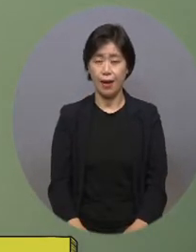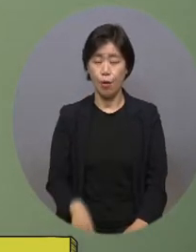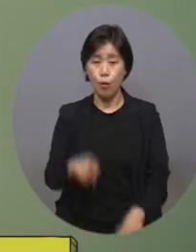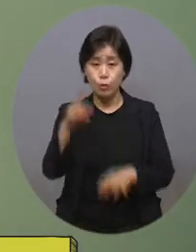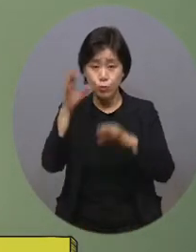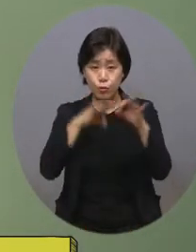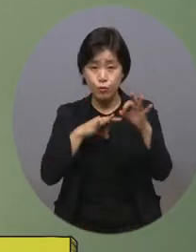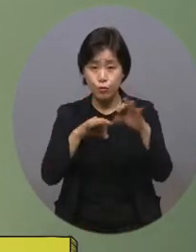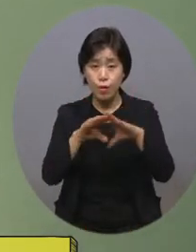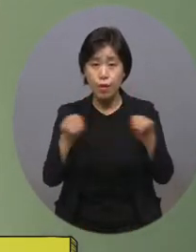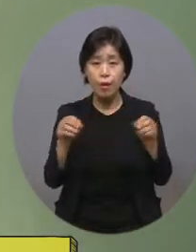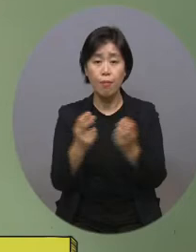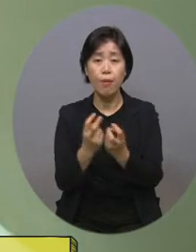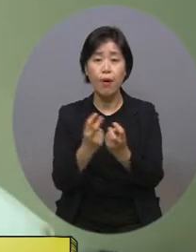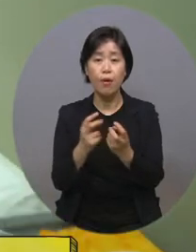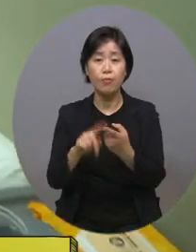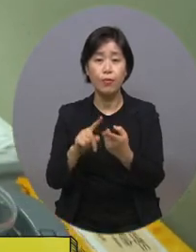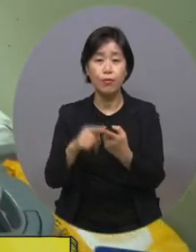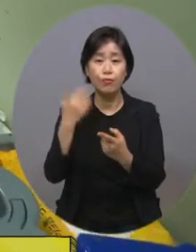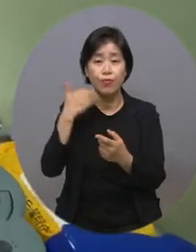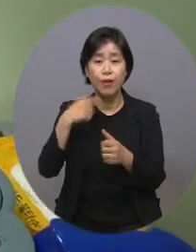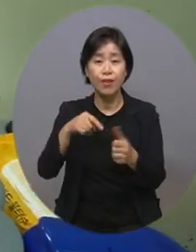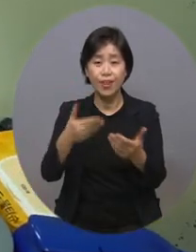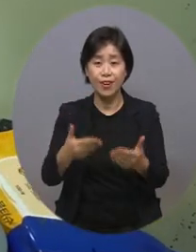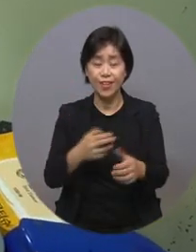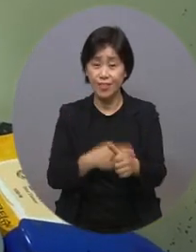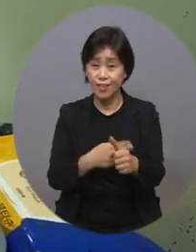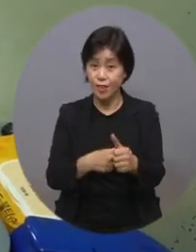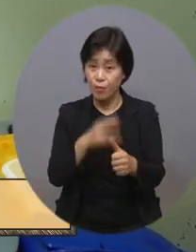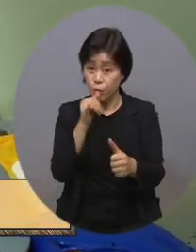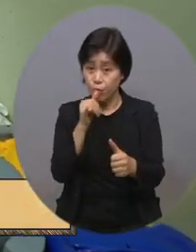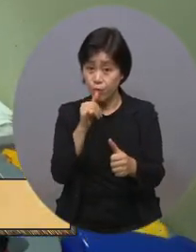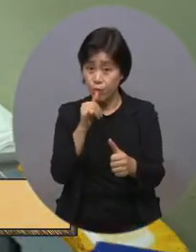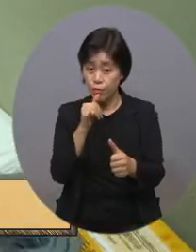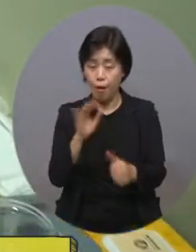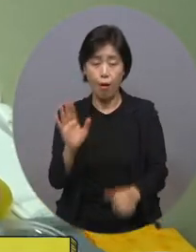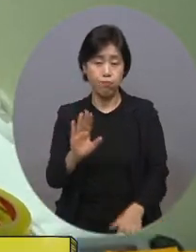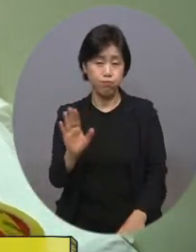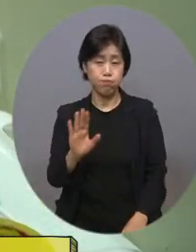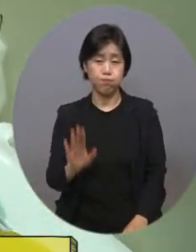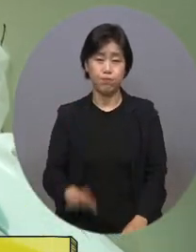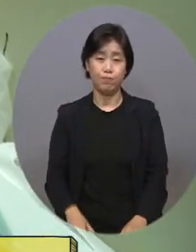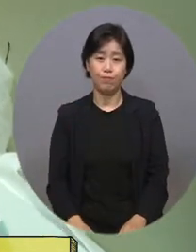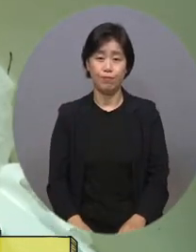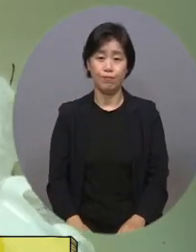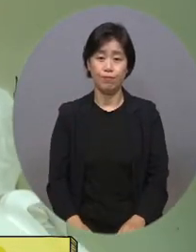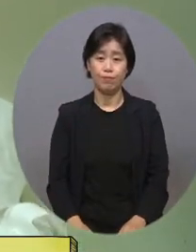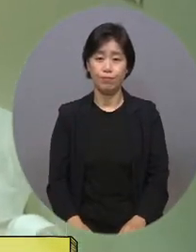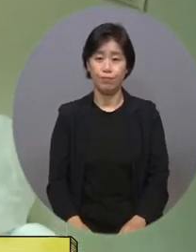분이 알려주셨어요? 선생님이 따로 있으셨나요? 아니요. 아니세요?